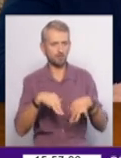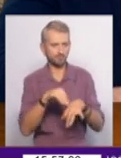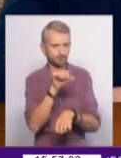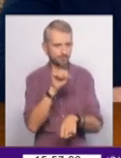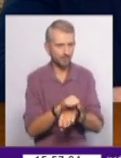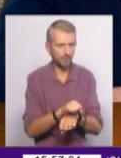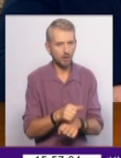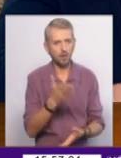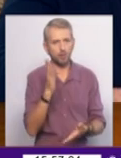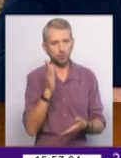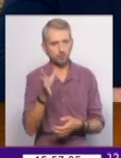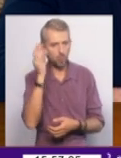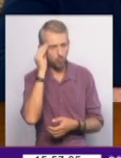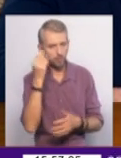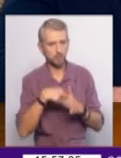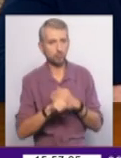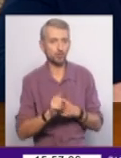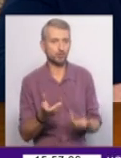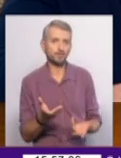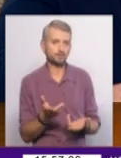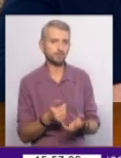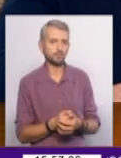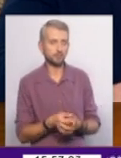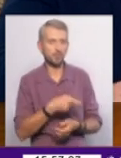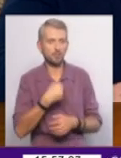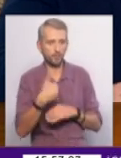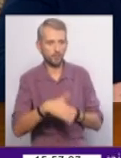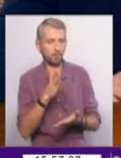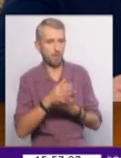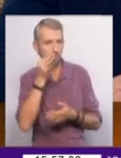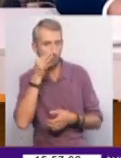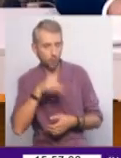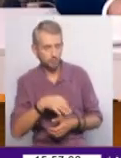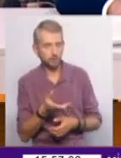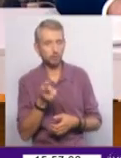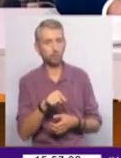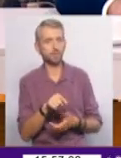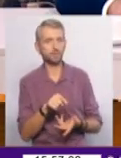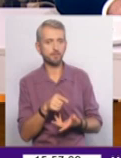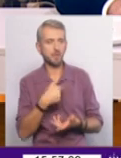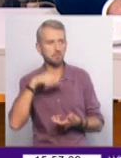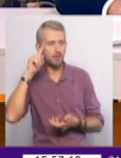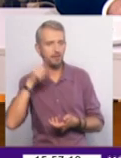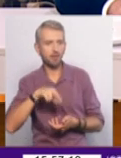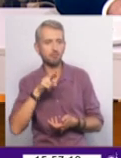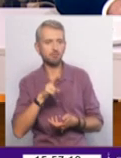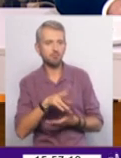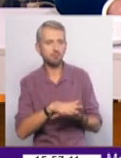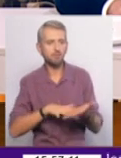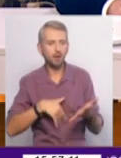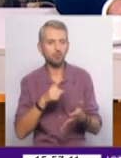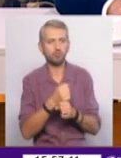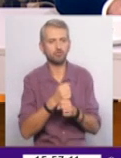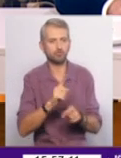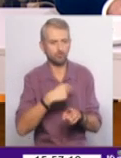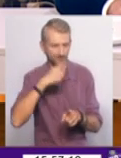також буде враховуватися, тому що ну, ми вже маємо досвід, тому ми знаємо, як далі рухатись.